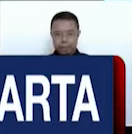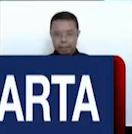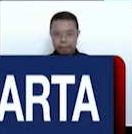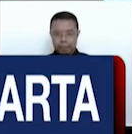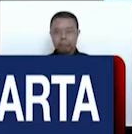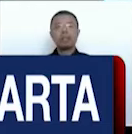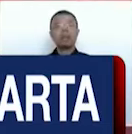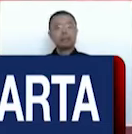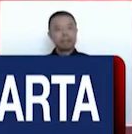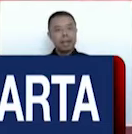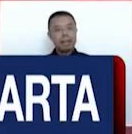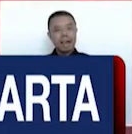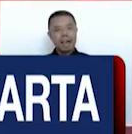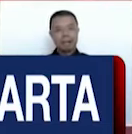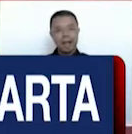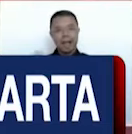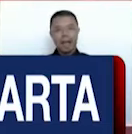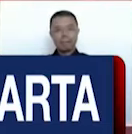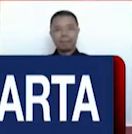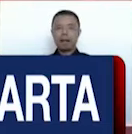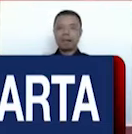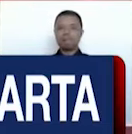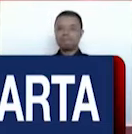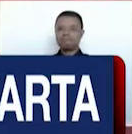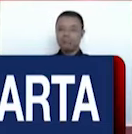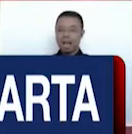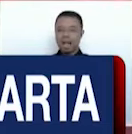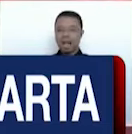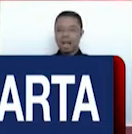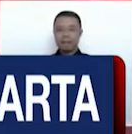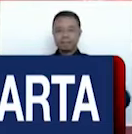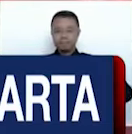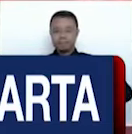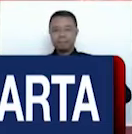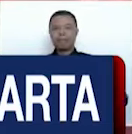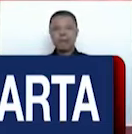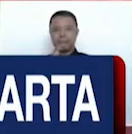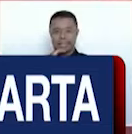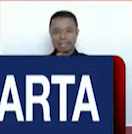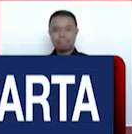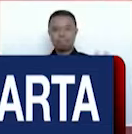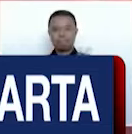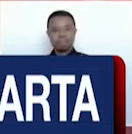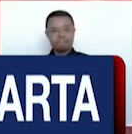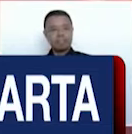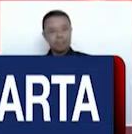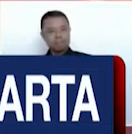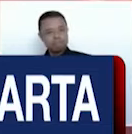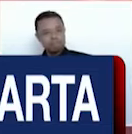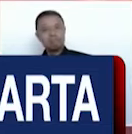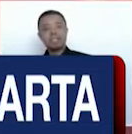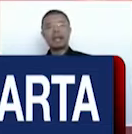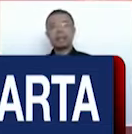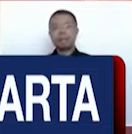Dan tentunya menjadi kebanggaan bagi kami, khususnya kami berdua malam hari ini, Marvin dan juga Patricia, bisa berperan serta dalam